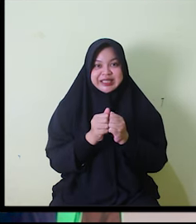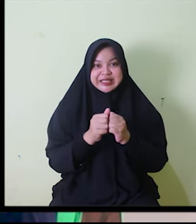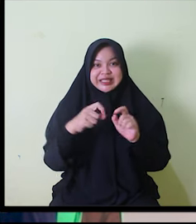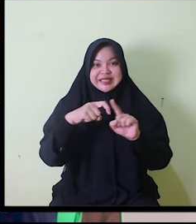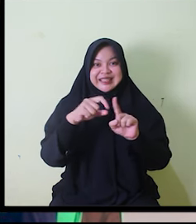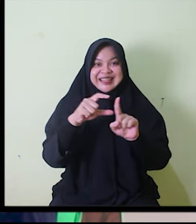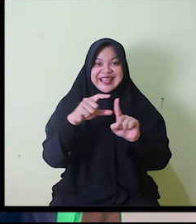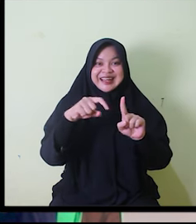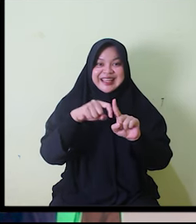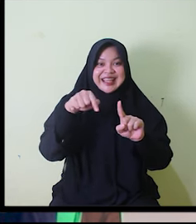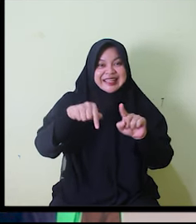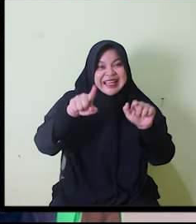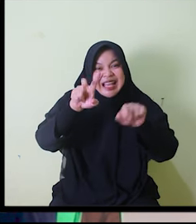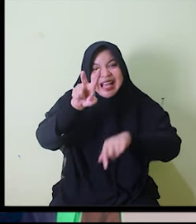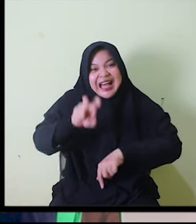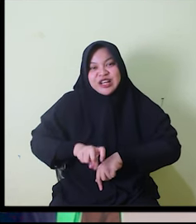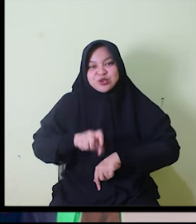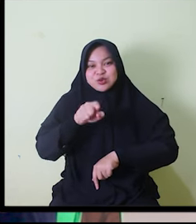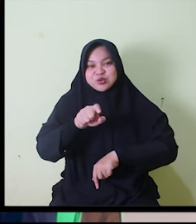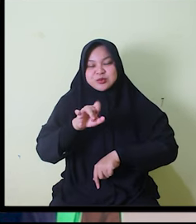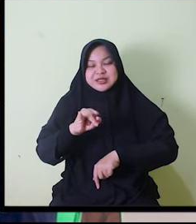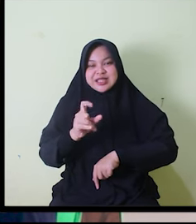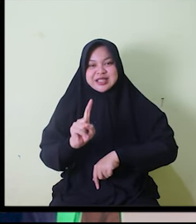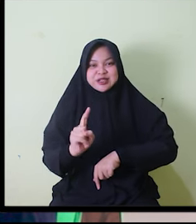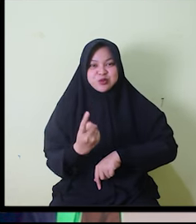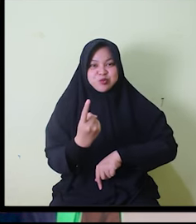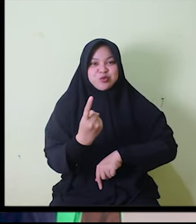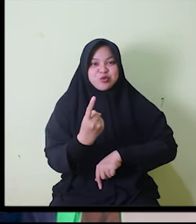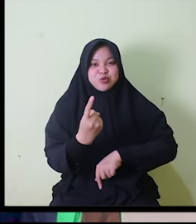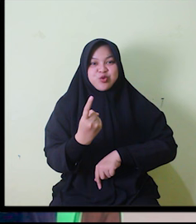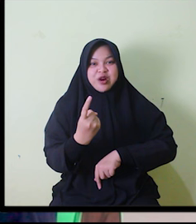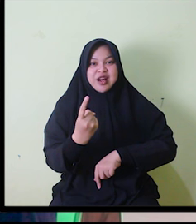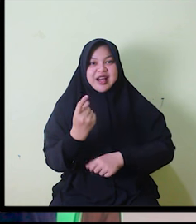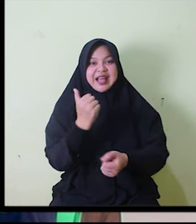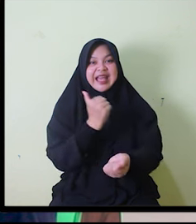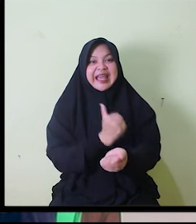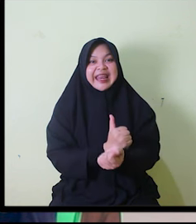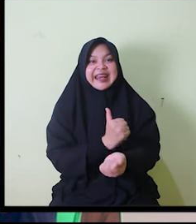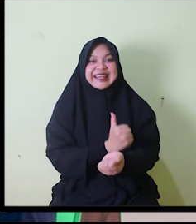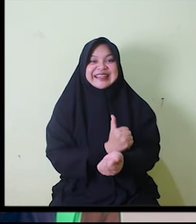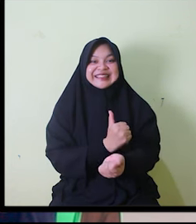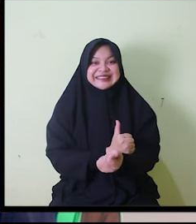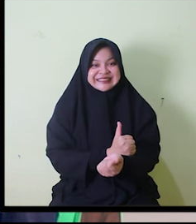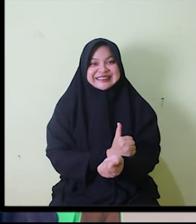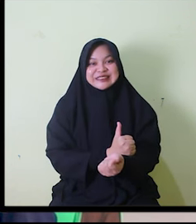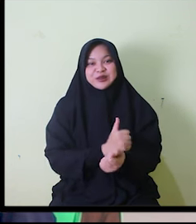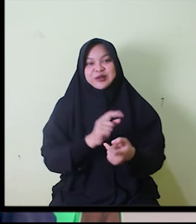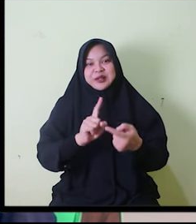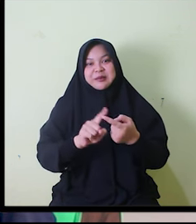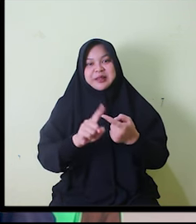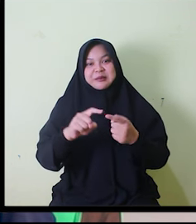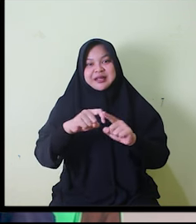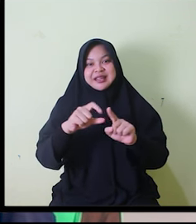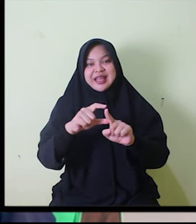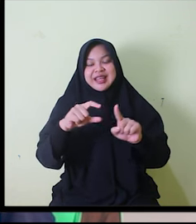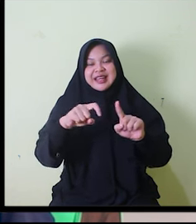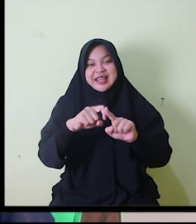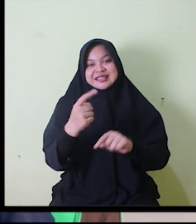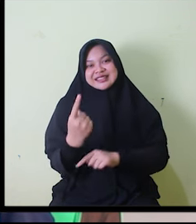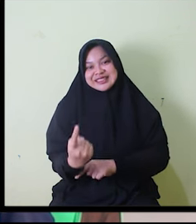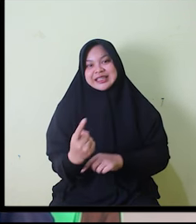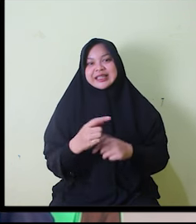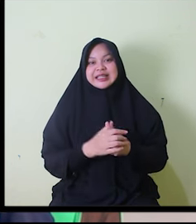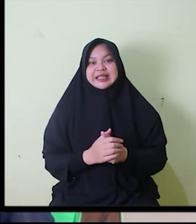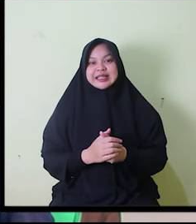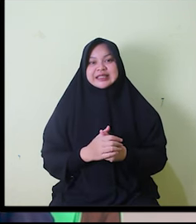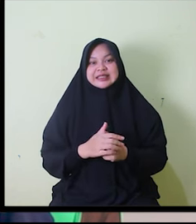ini harus menjadi sebuah energi bagi teman-teman KDK salah satunya Mbak kalau misalkan kita